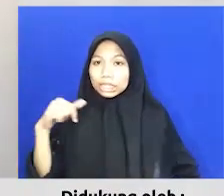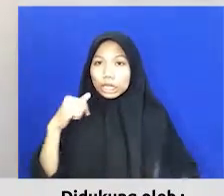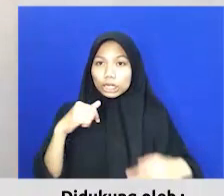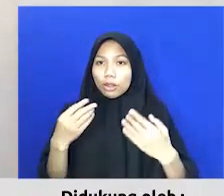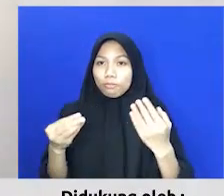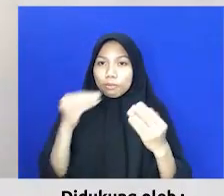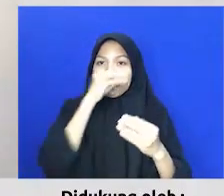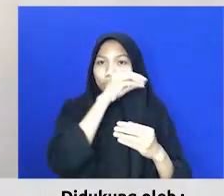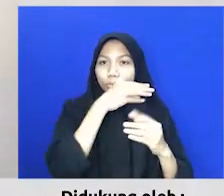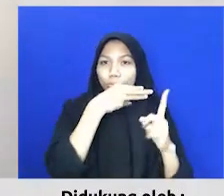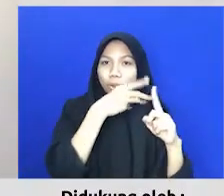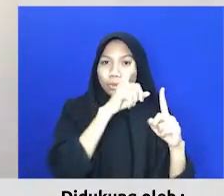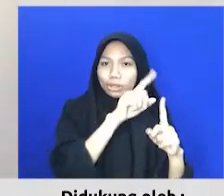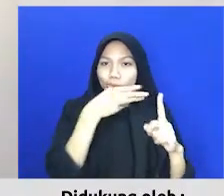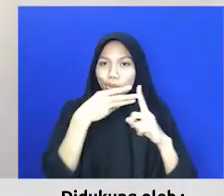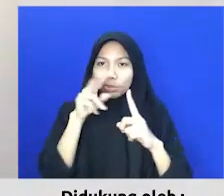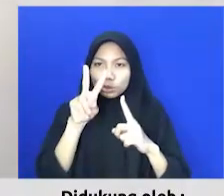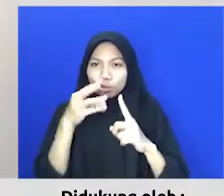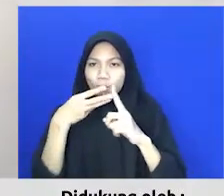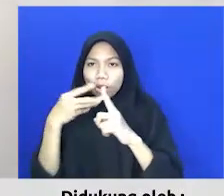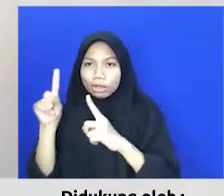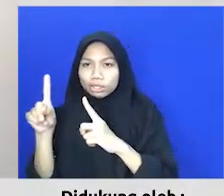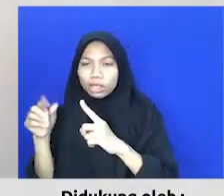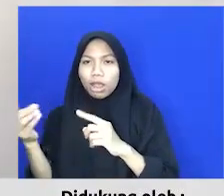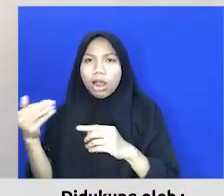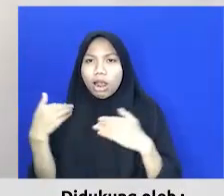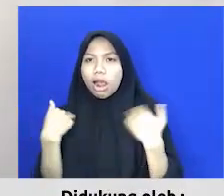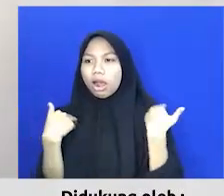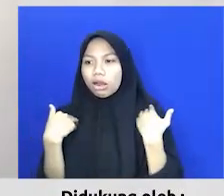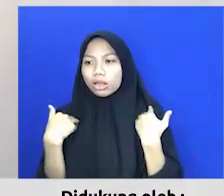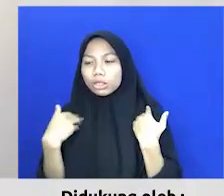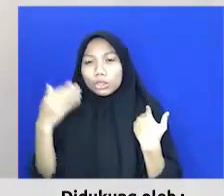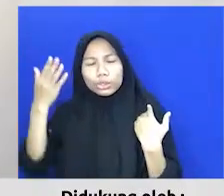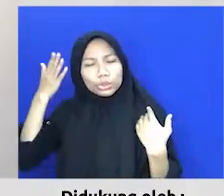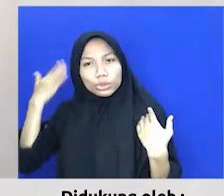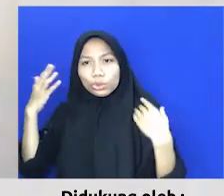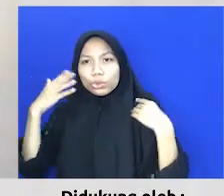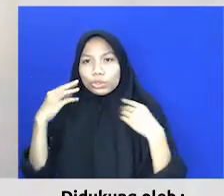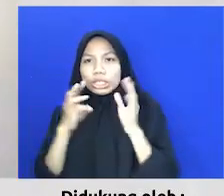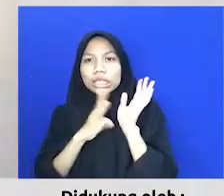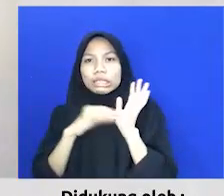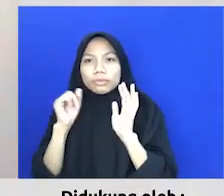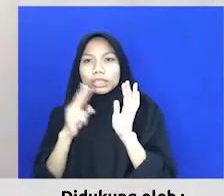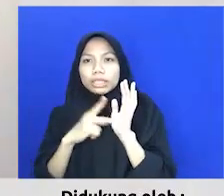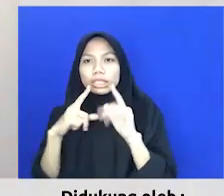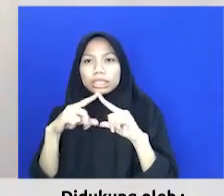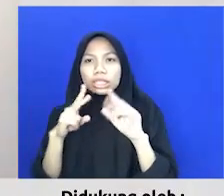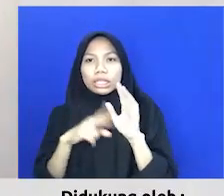Belum Pak, belum kedengaran. Belum. Kemiut kali. Udah.